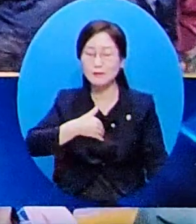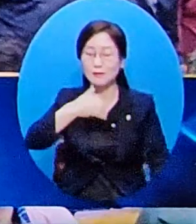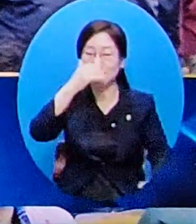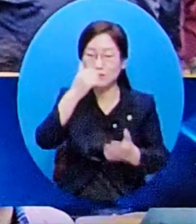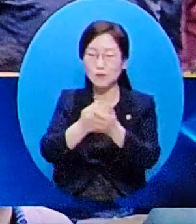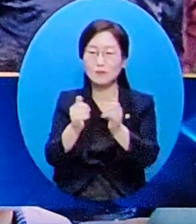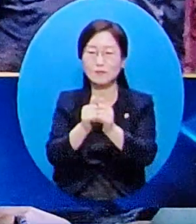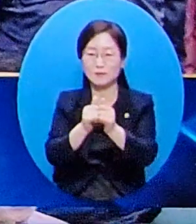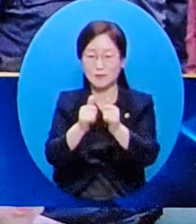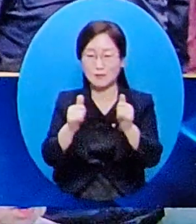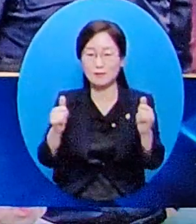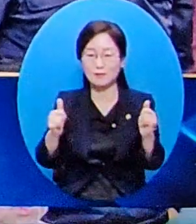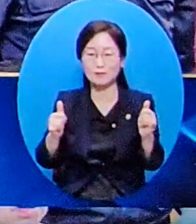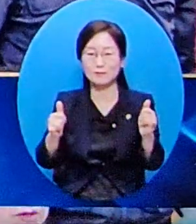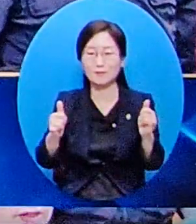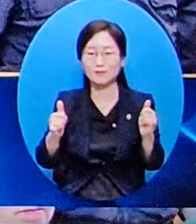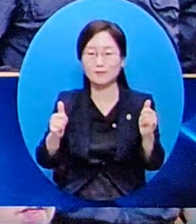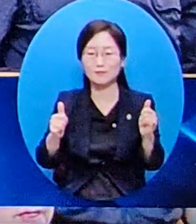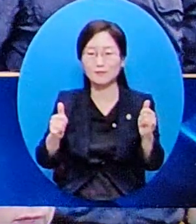저는 죄인입니다.